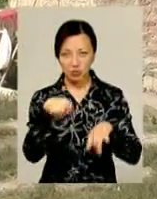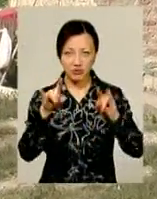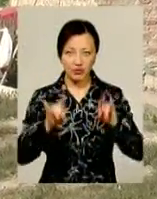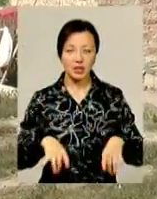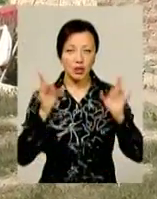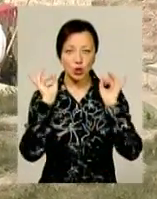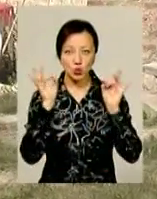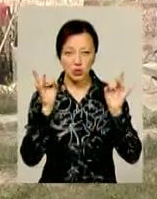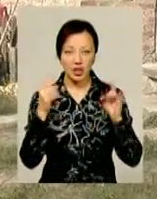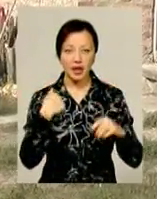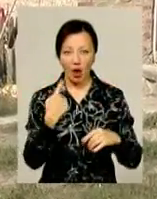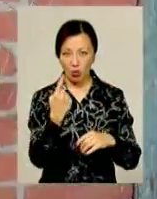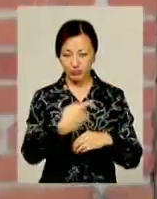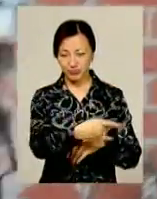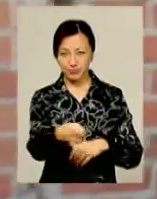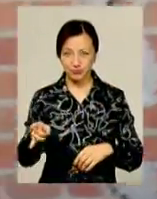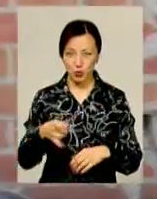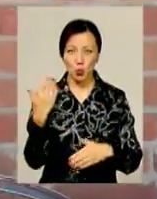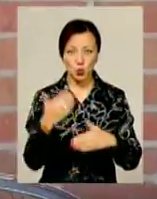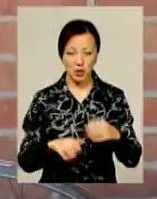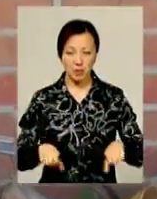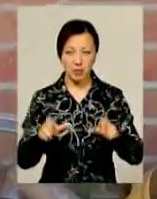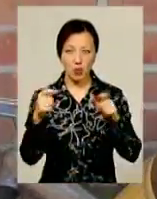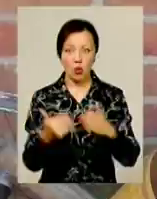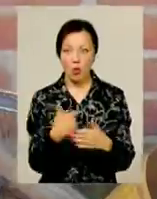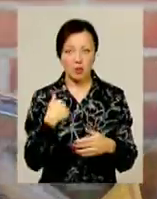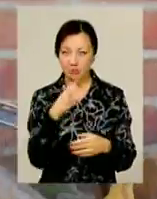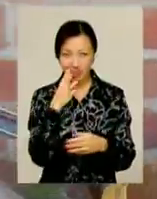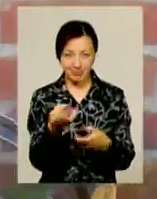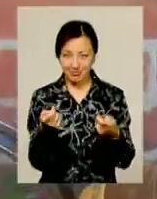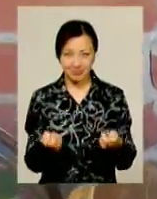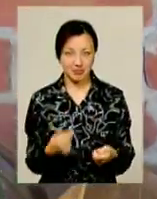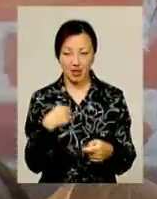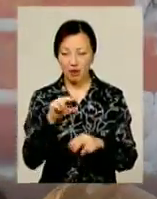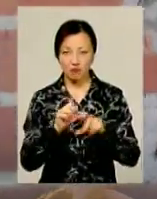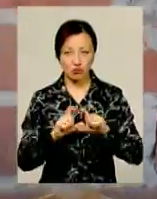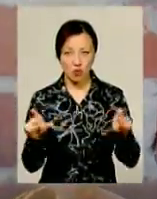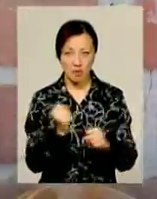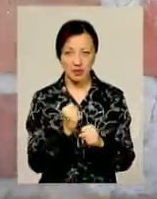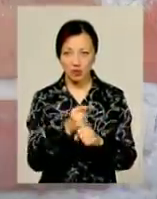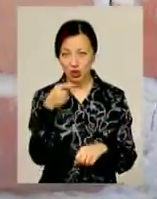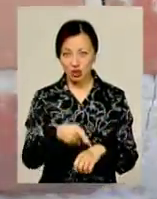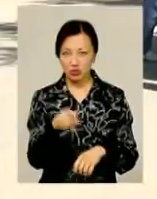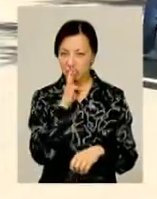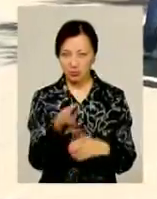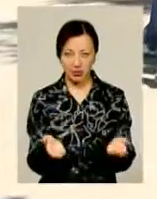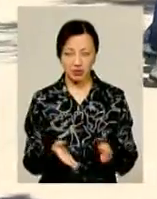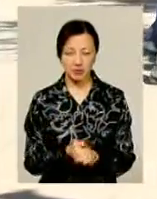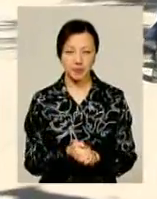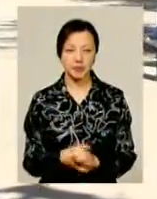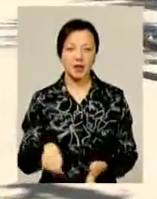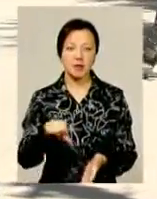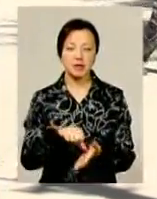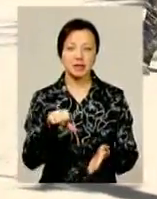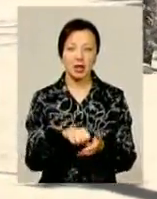трусяться. Віранду я вже перемурував. У мене ж нема стільки доходу. Я роблю в школі на 1000 зарплати, йолки-моталки.